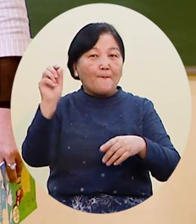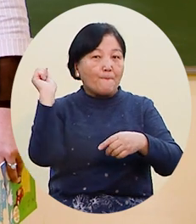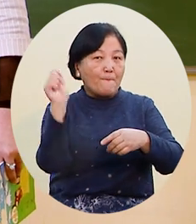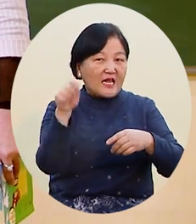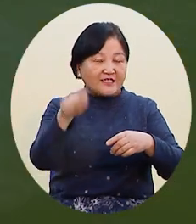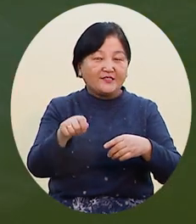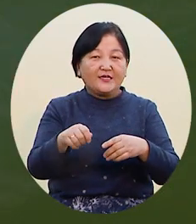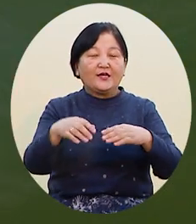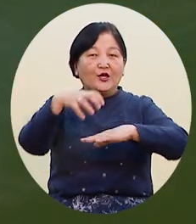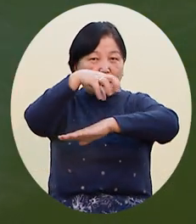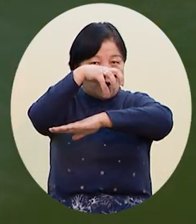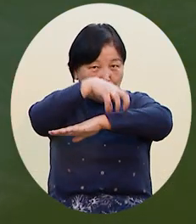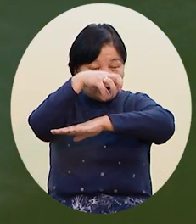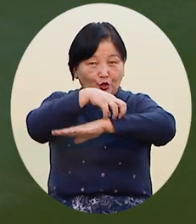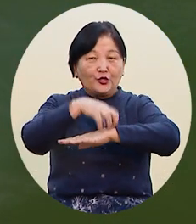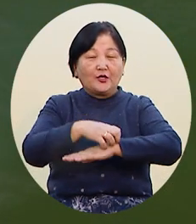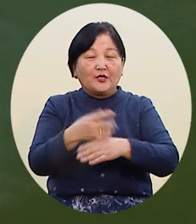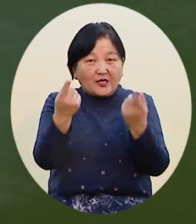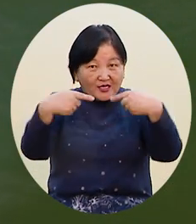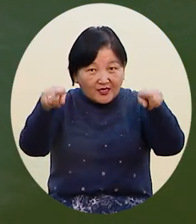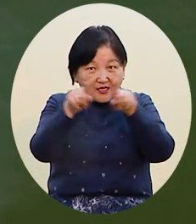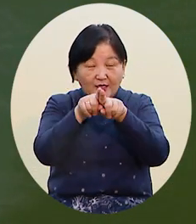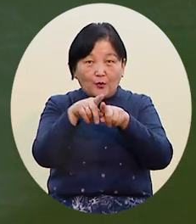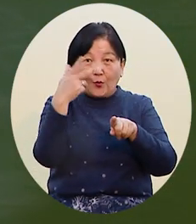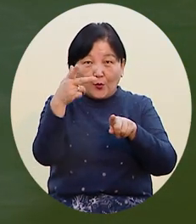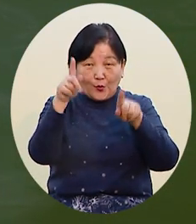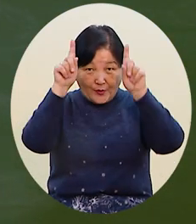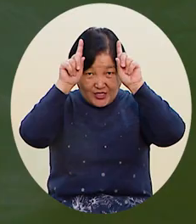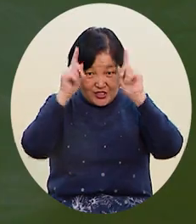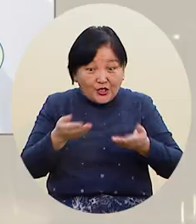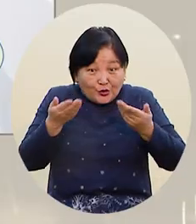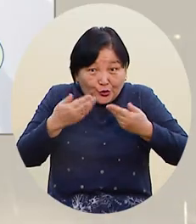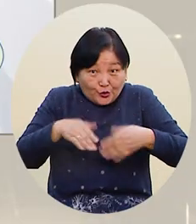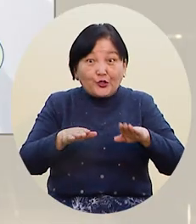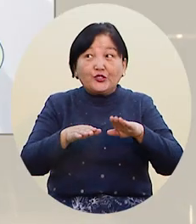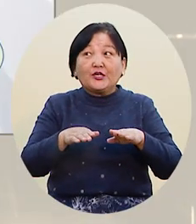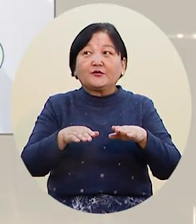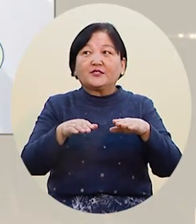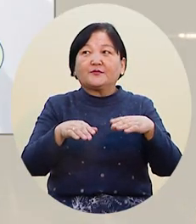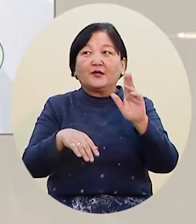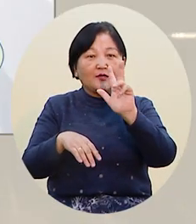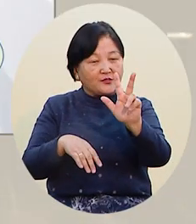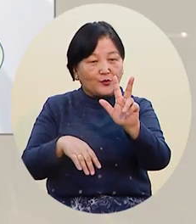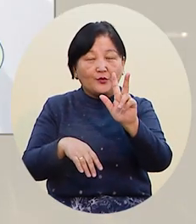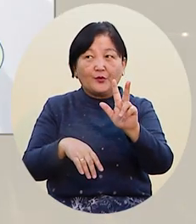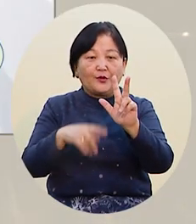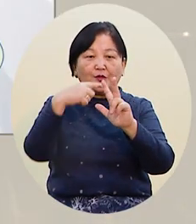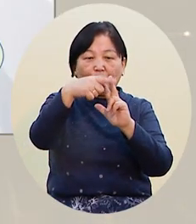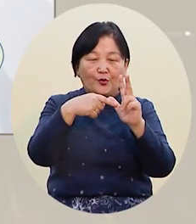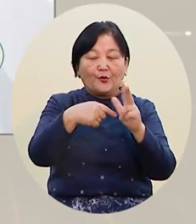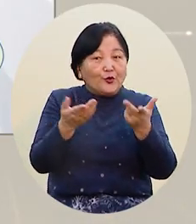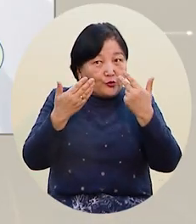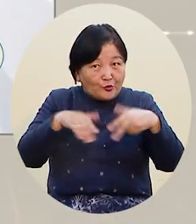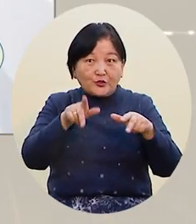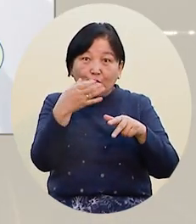ишиг төржээ. Ирээдүйд орогдоо алагтай гэж эзэн нөхөрд нь нэрлэжээ. За, энэ дээрээс бол тэр зохиолд гарч